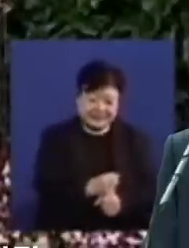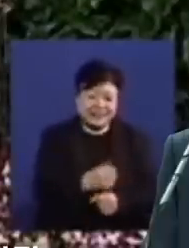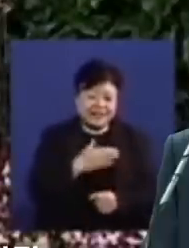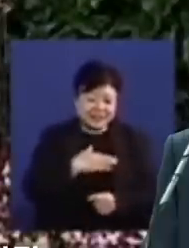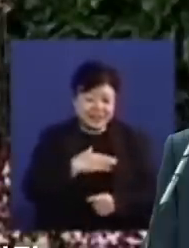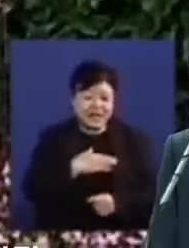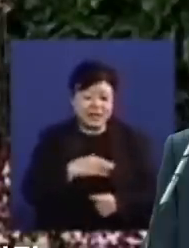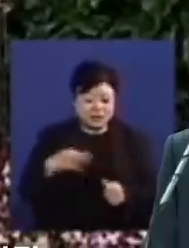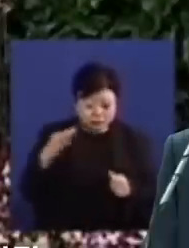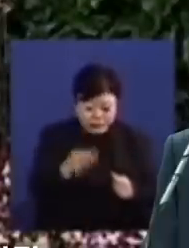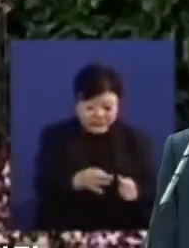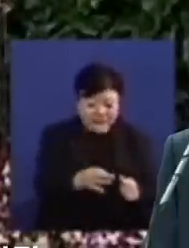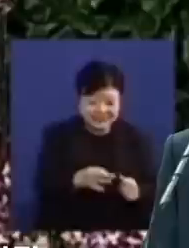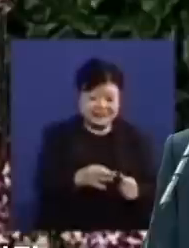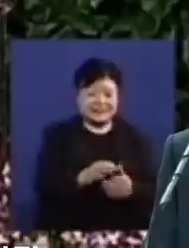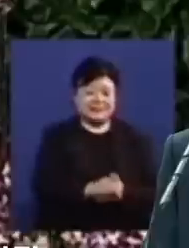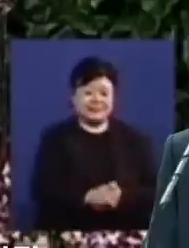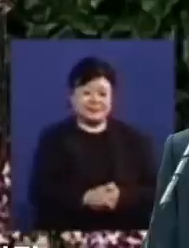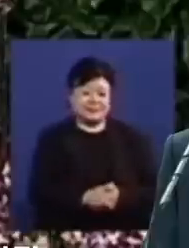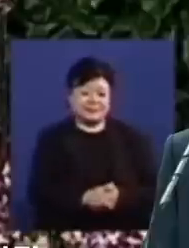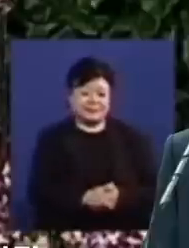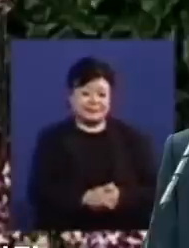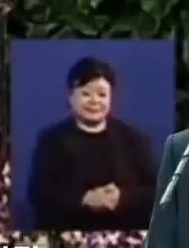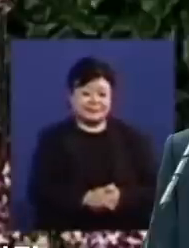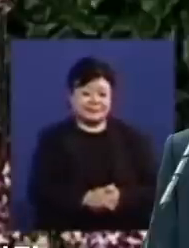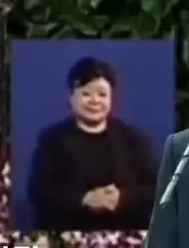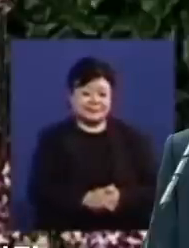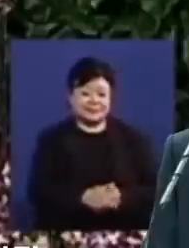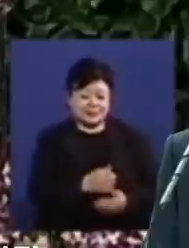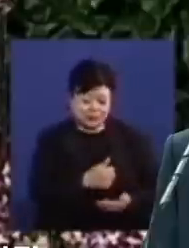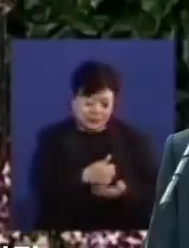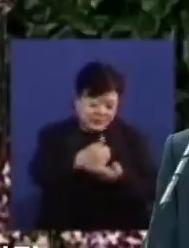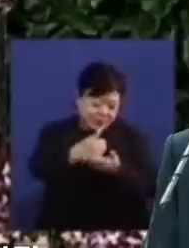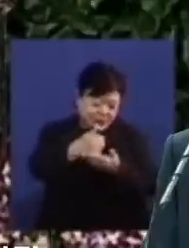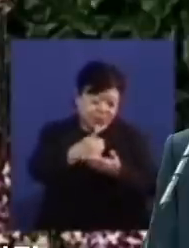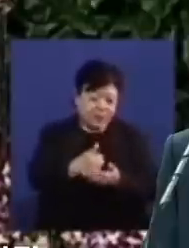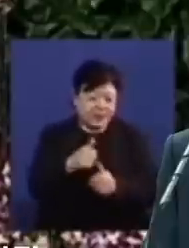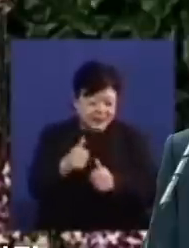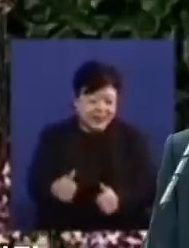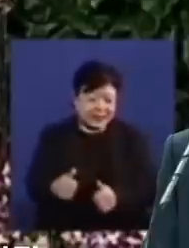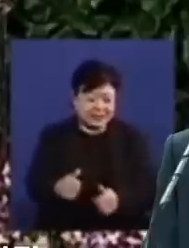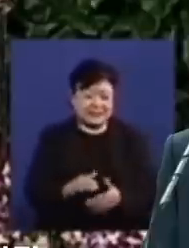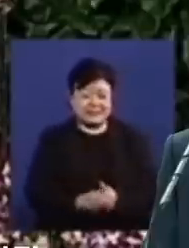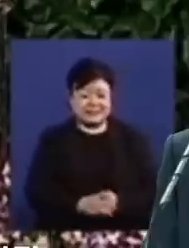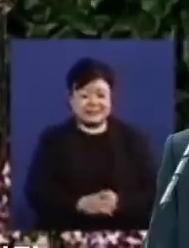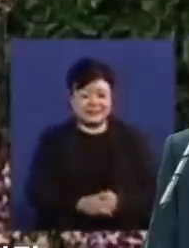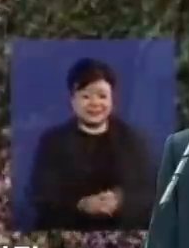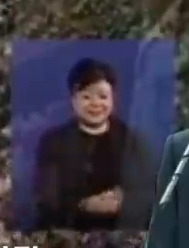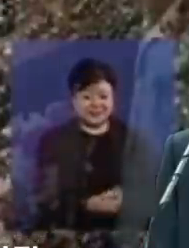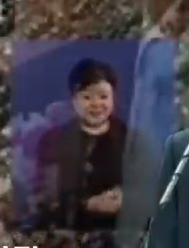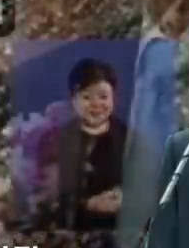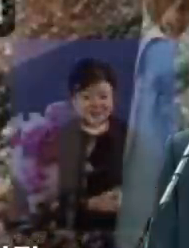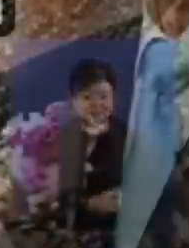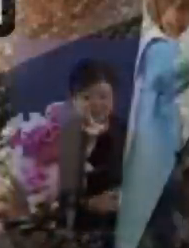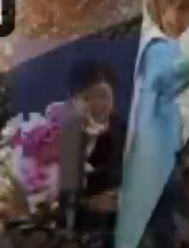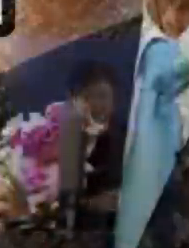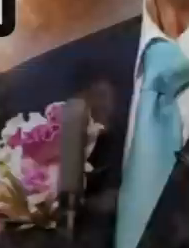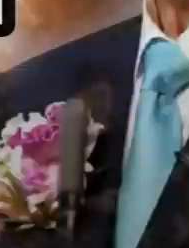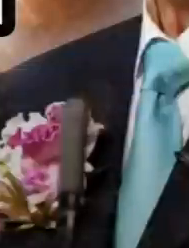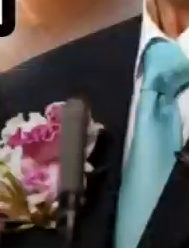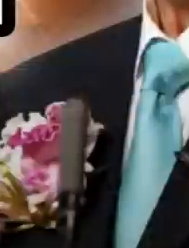나를 부르신 이가 우리가 섬기고 따라가는 것이 신앙생활인 것입니다.